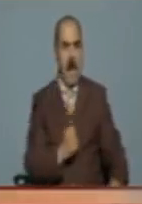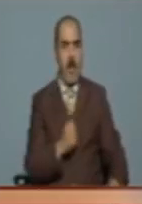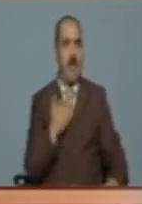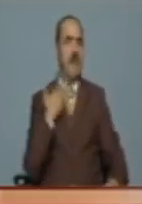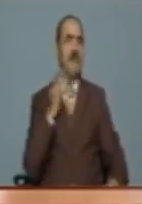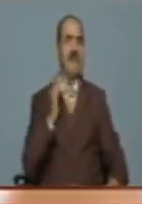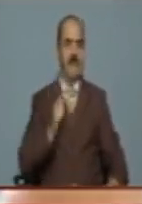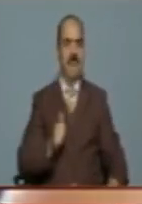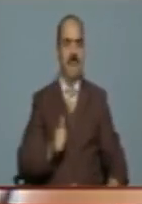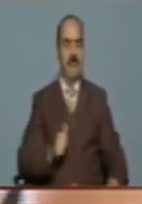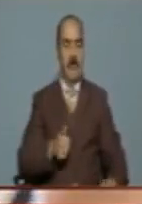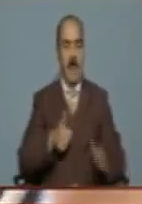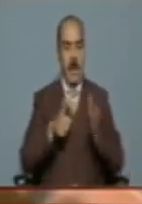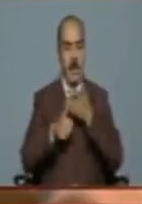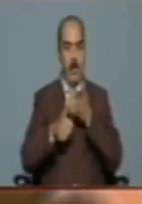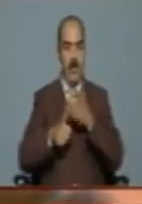أولا،